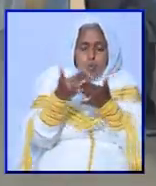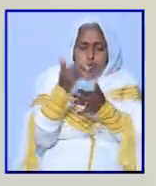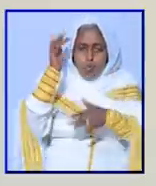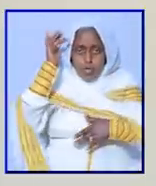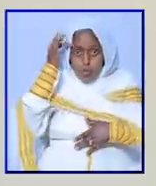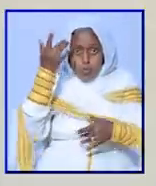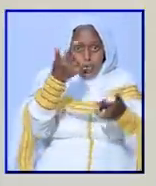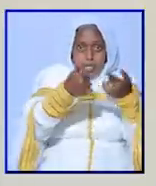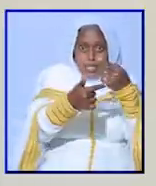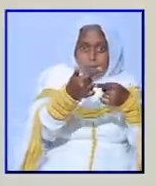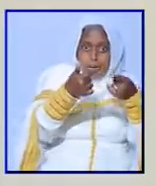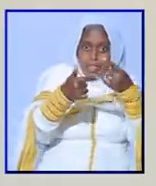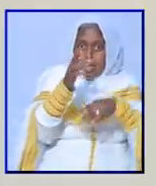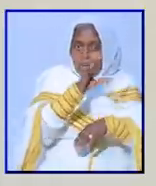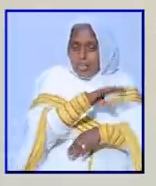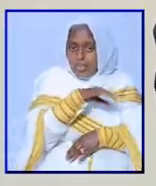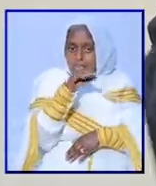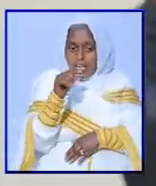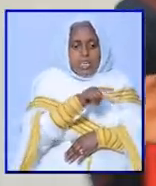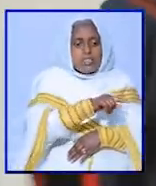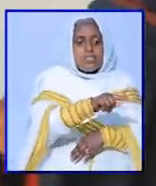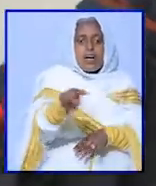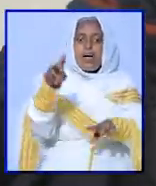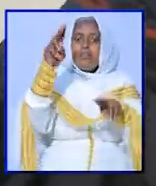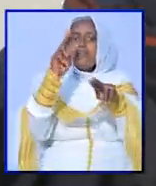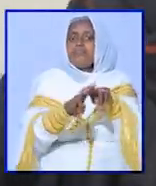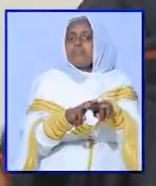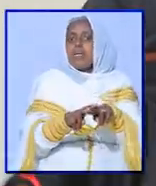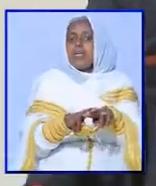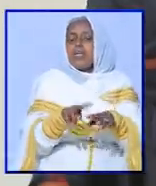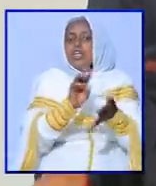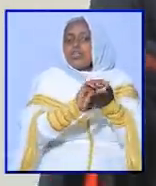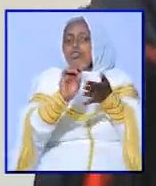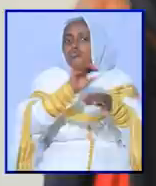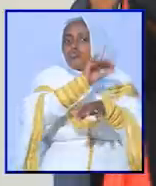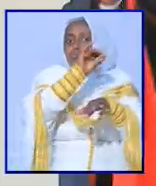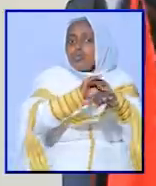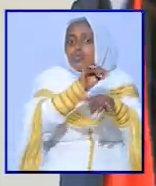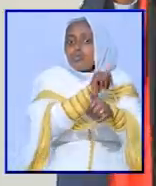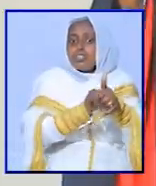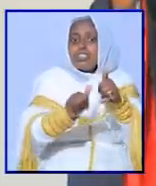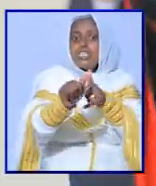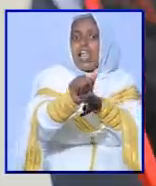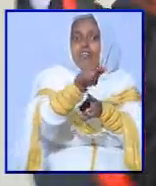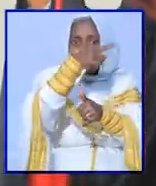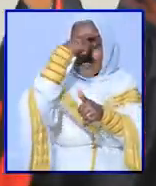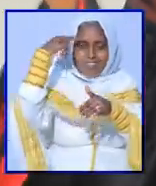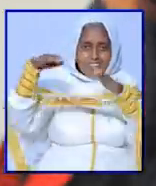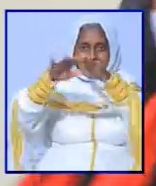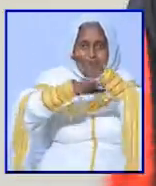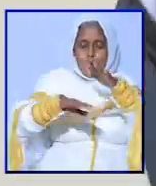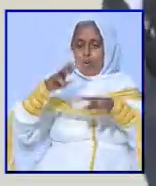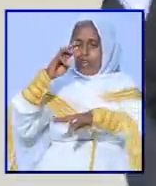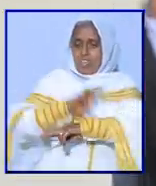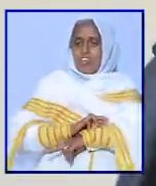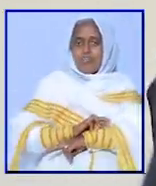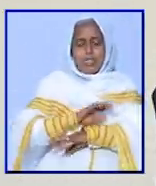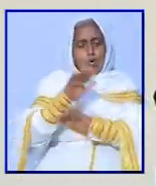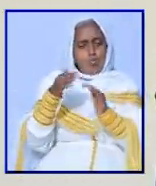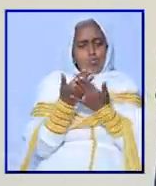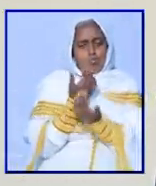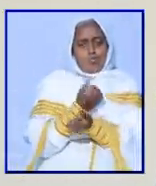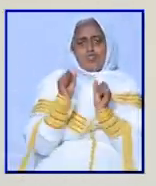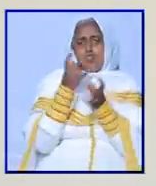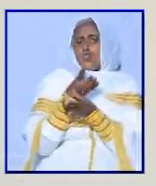ሁሉም ድውይ ይመጣና እዛ ላይ ይፈሳል ቅዱስ ጴጥሮስ ሲያልፍ ጥላው ያርፍበታል ሁሉም እየዳነ ወደ